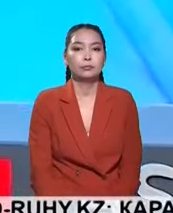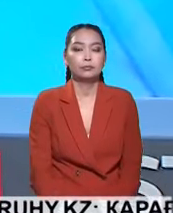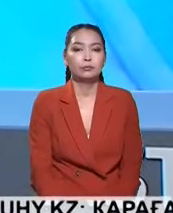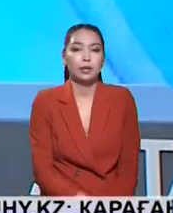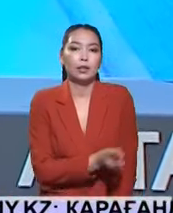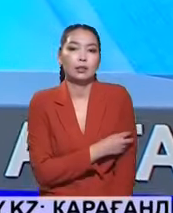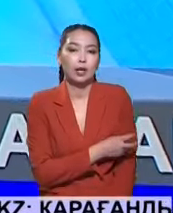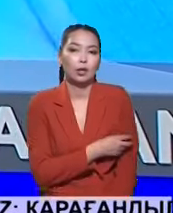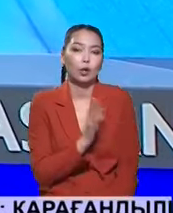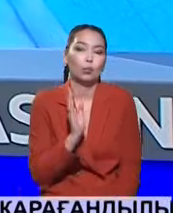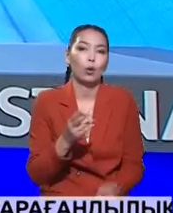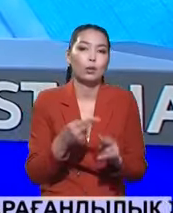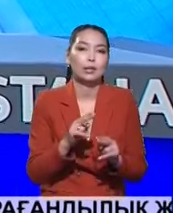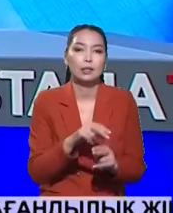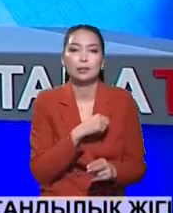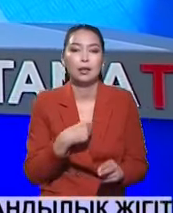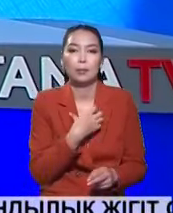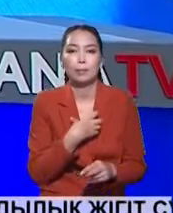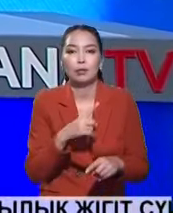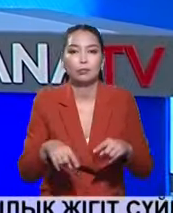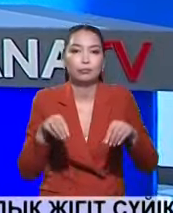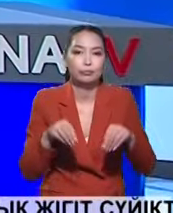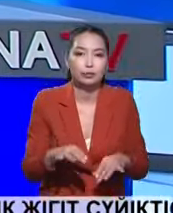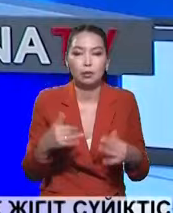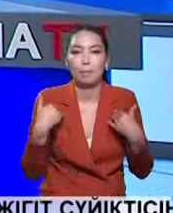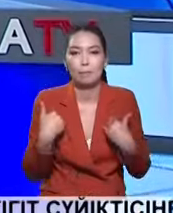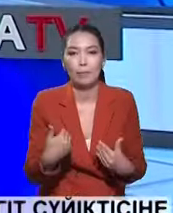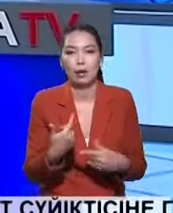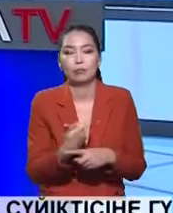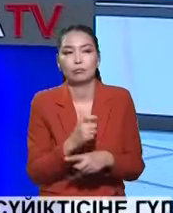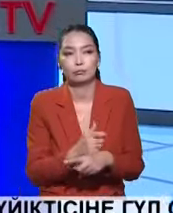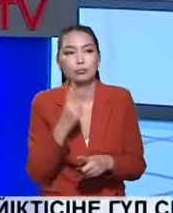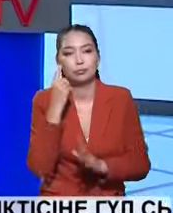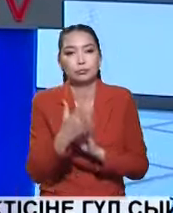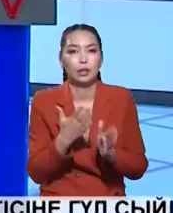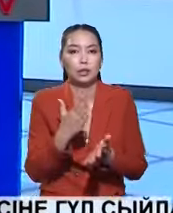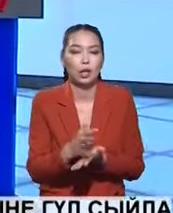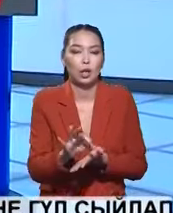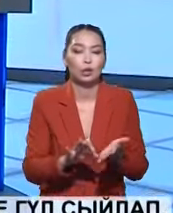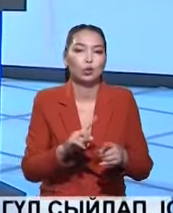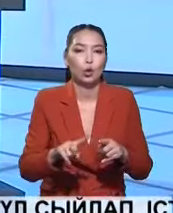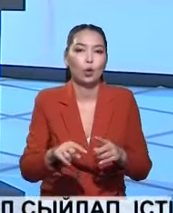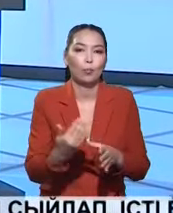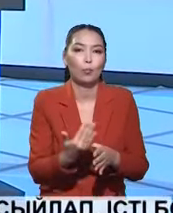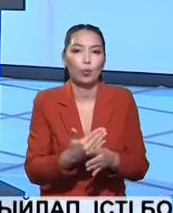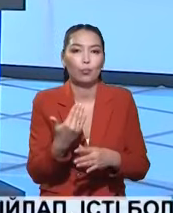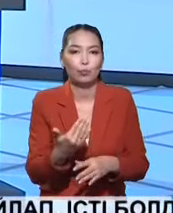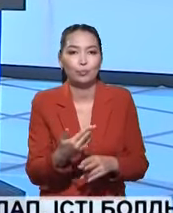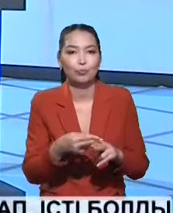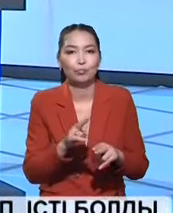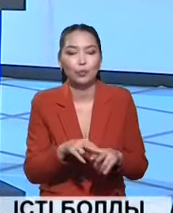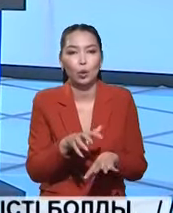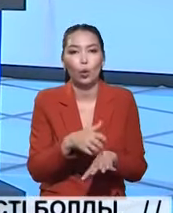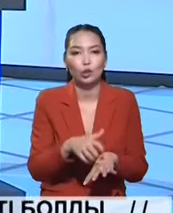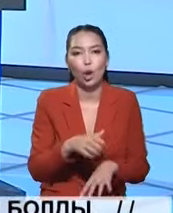Дәрігер болу ең бастысы тез шешім қабылдау мен батыл болуды қажет ететінін түсіндім. Жедел жәрдем қызметінде тер төгіп жүрген көкшетаулық